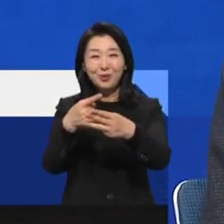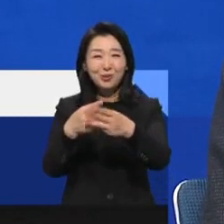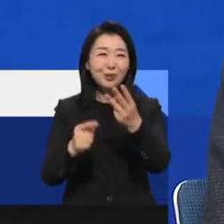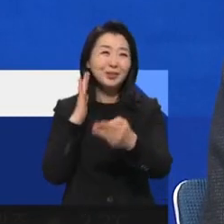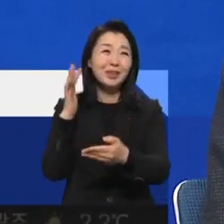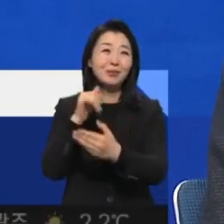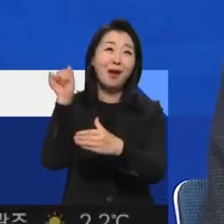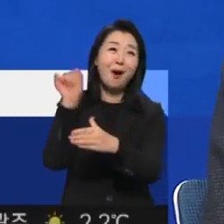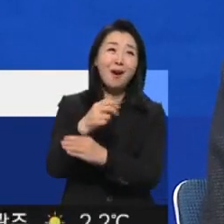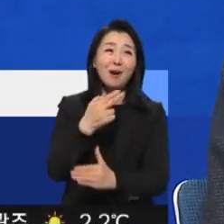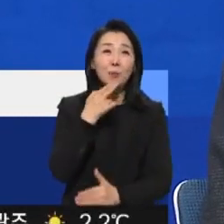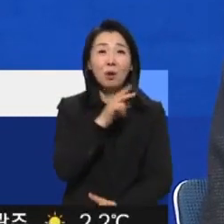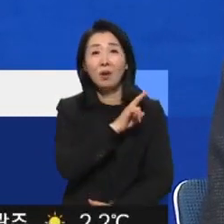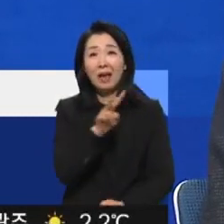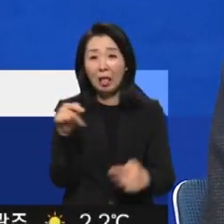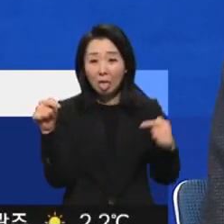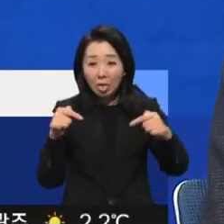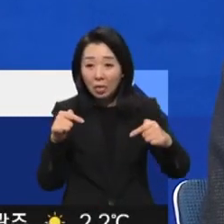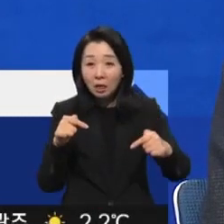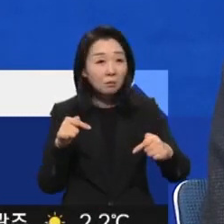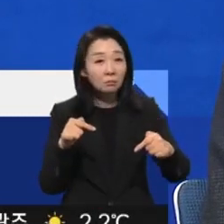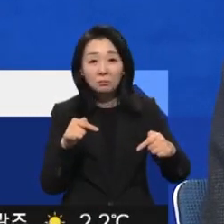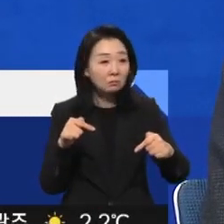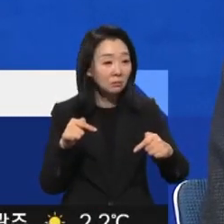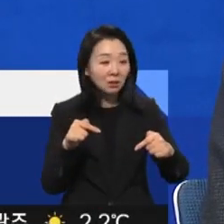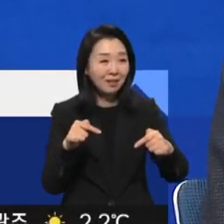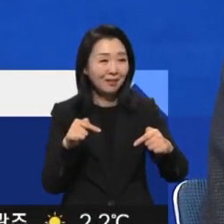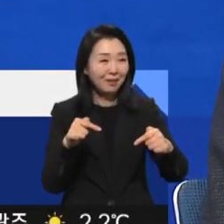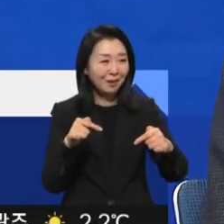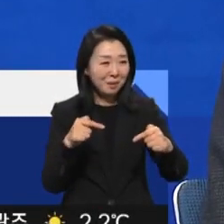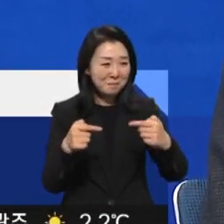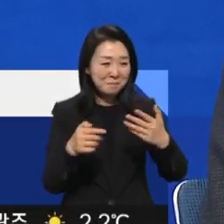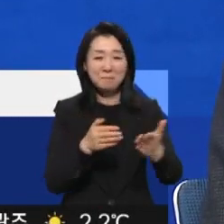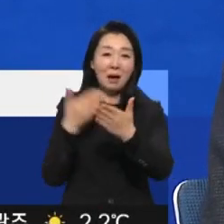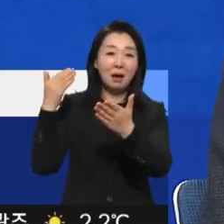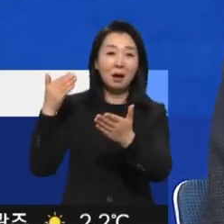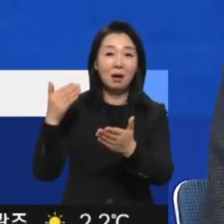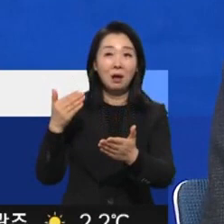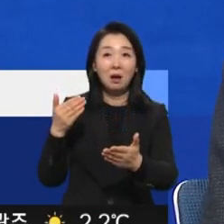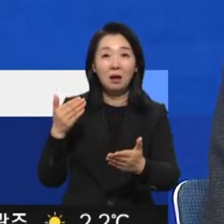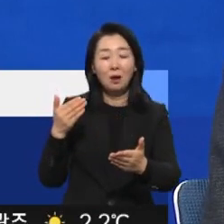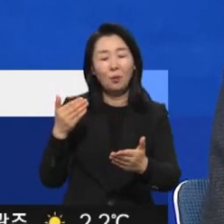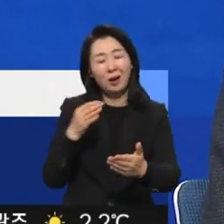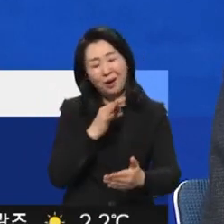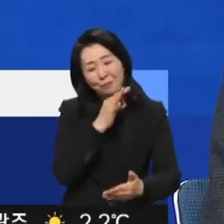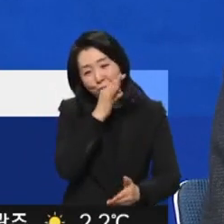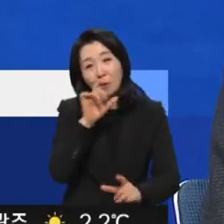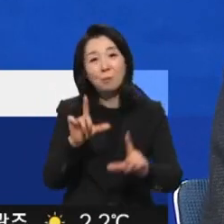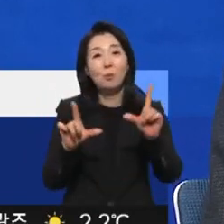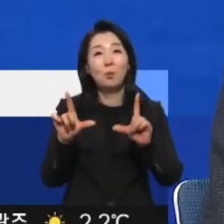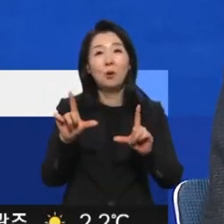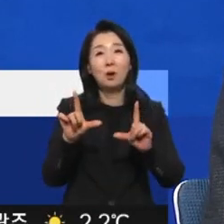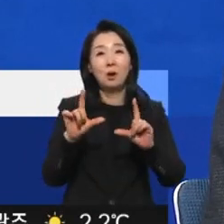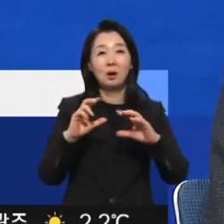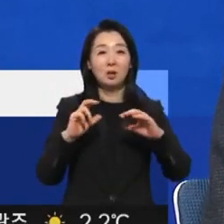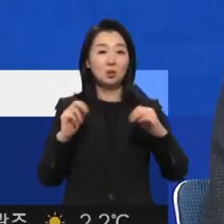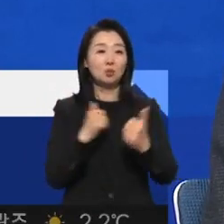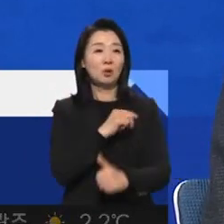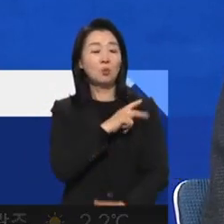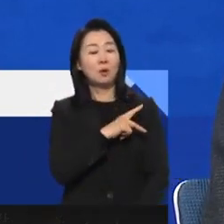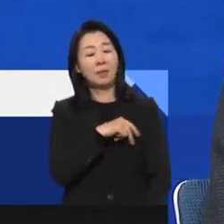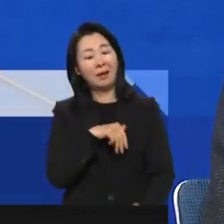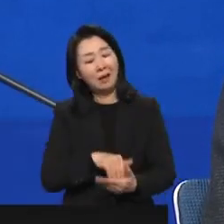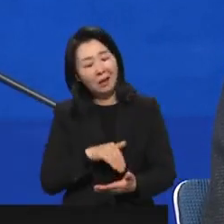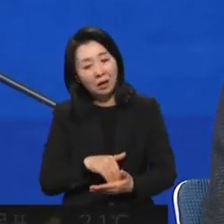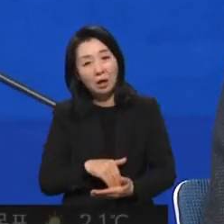여야 협상의 가능성마저 찾지 못하는 대한민국 입법부 국회의 나부끄러운 모습에 국회의원으로서 자괴감이